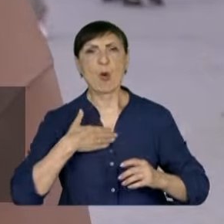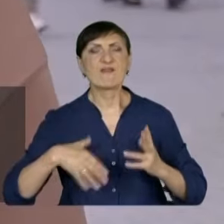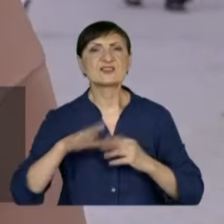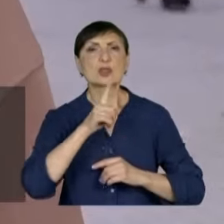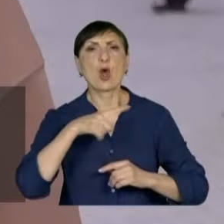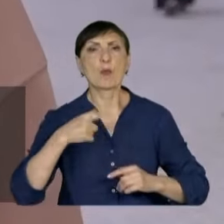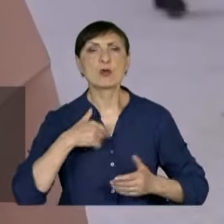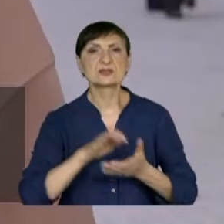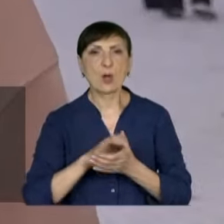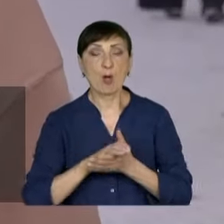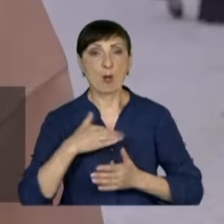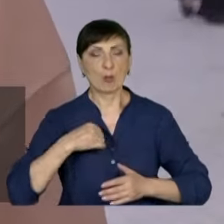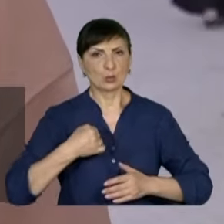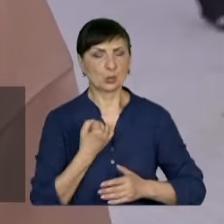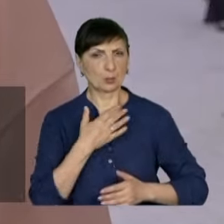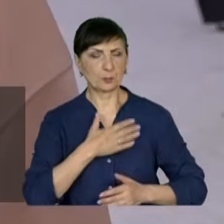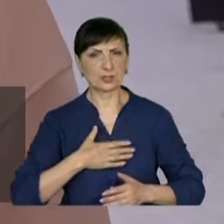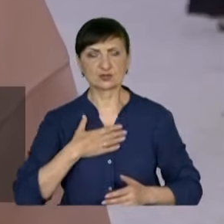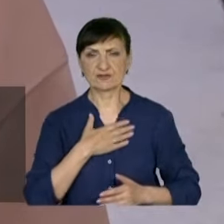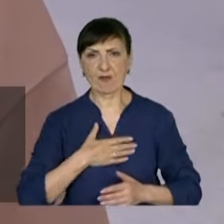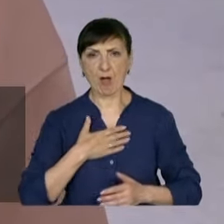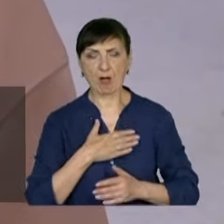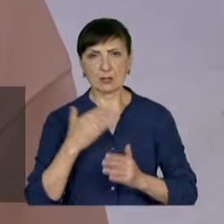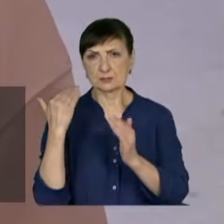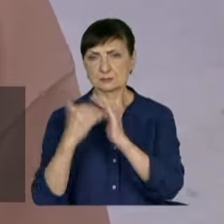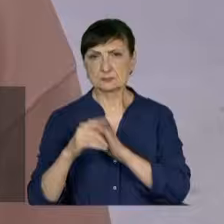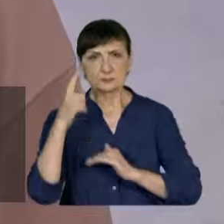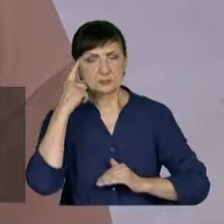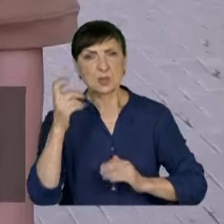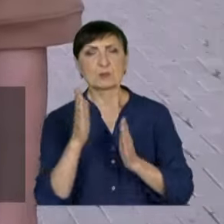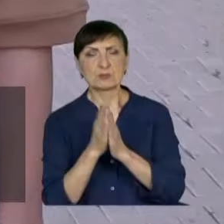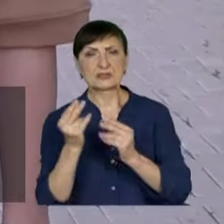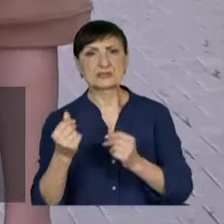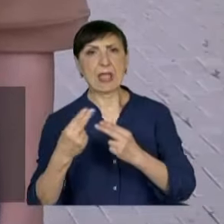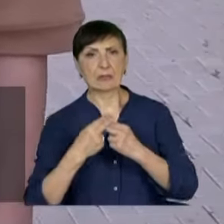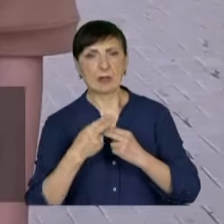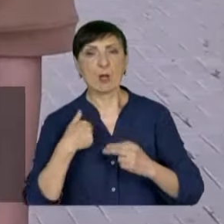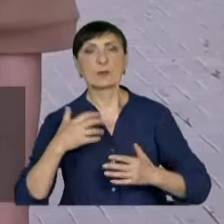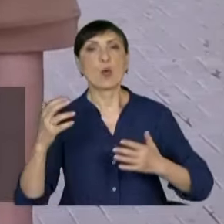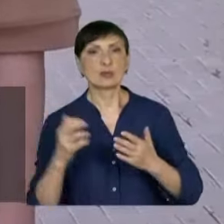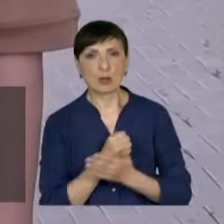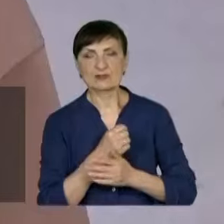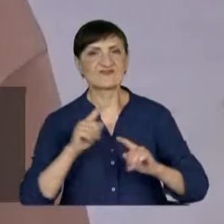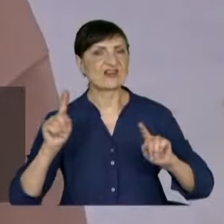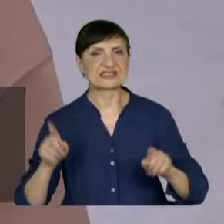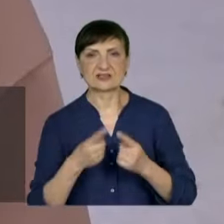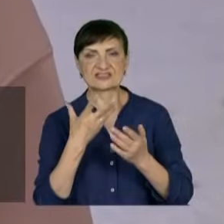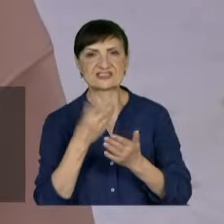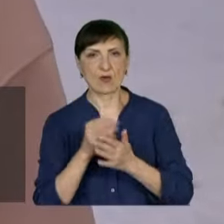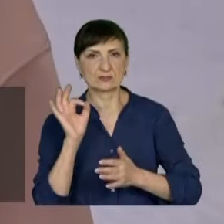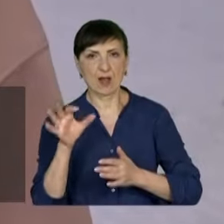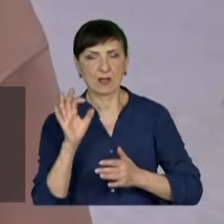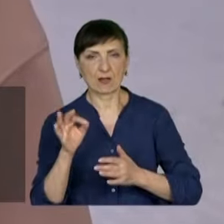и мой друг запереживал мне, как получил такое сообщение, с просьбой о деньгах. И мне удалось восстановить свой аккаунт. После этого